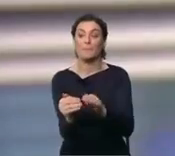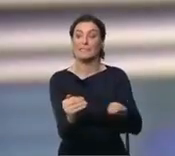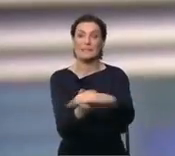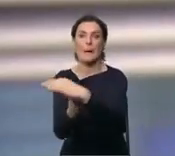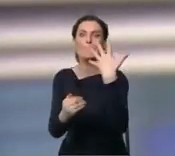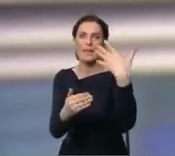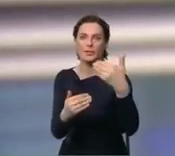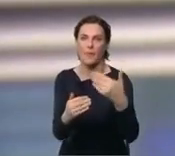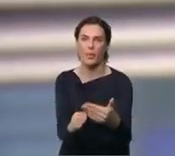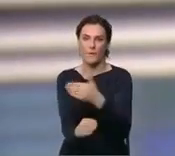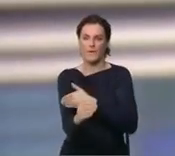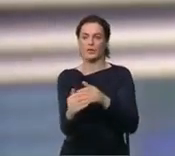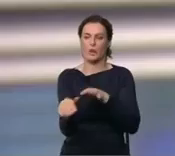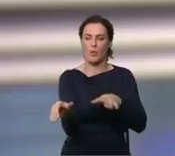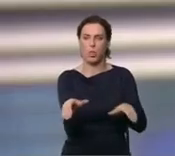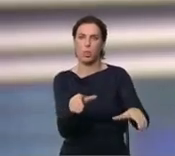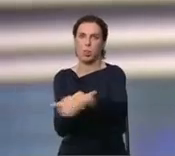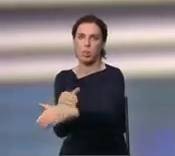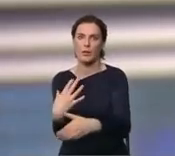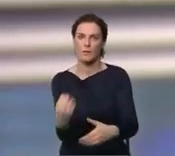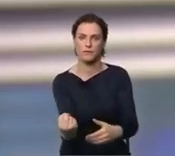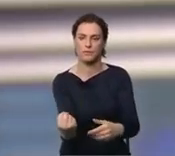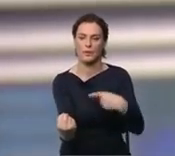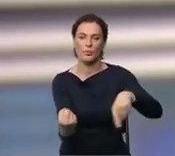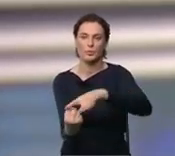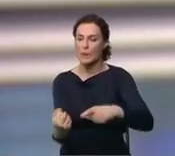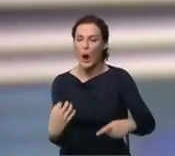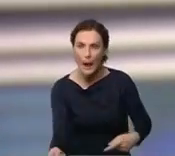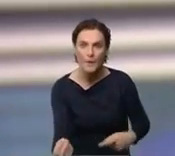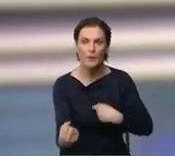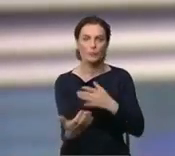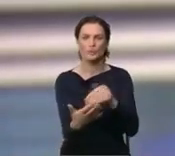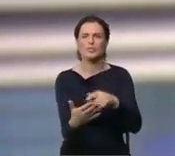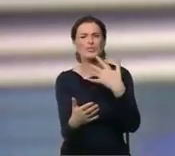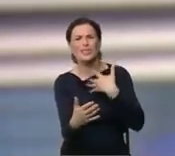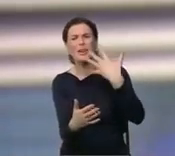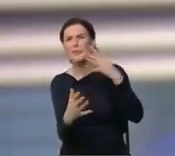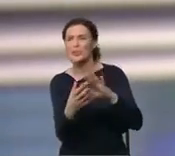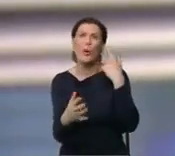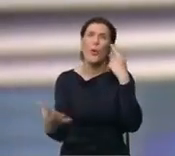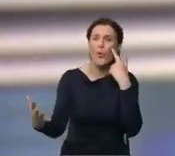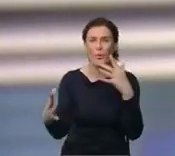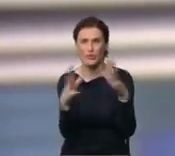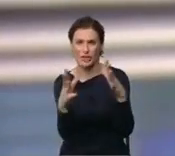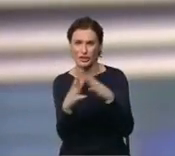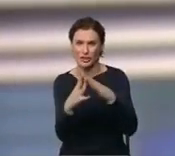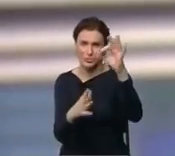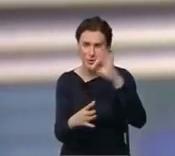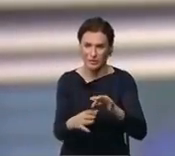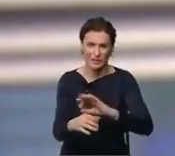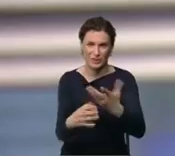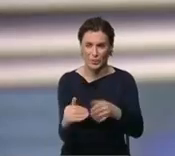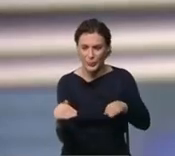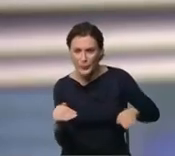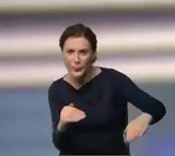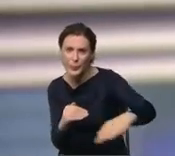później, czyli w odległości hamowania 60 metrów, 5 metrów jest to prawie 10% długości hamowania.